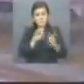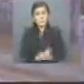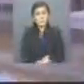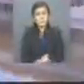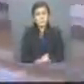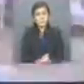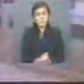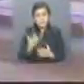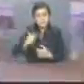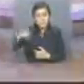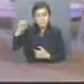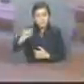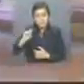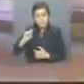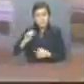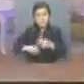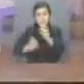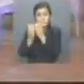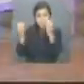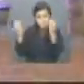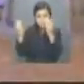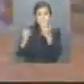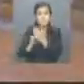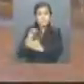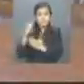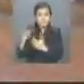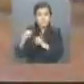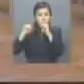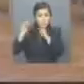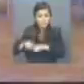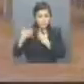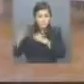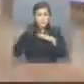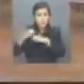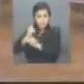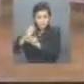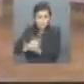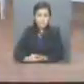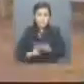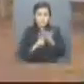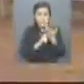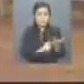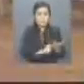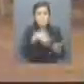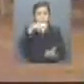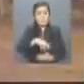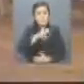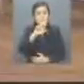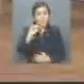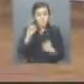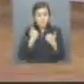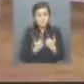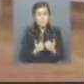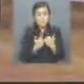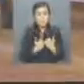รมนูญได้มีการวินิจฉัยความถูกต้องค่ะซึ่งร่างดังกล่าวนั้นจะมีการนำเสนอเข้าสู่การพิจารณาของสภาผู้แทนราษฎรในวันนี้โดย